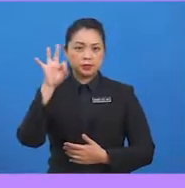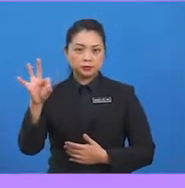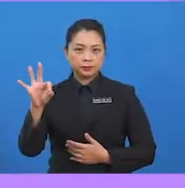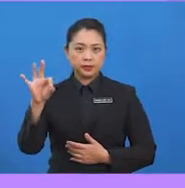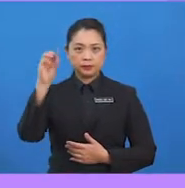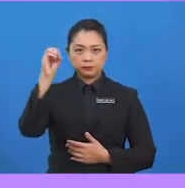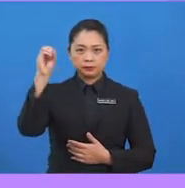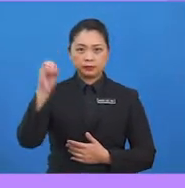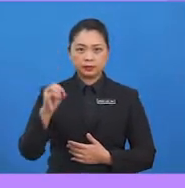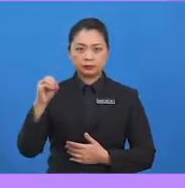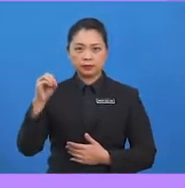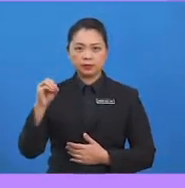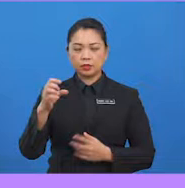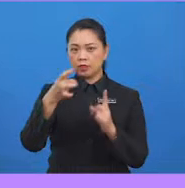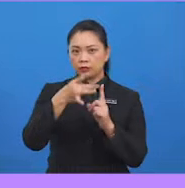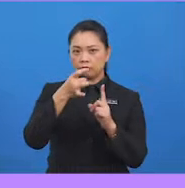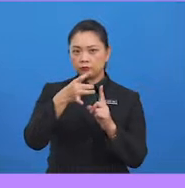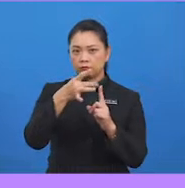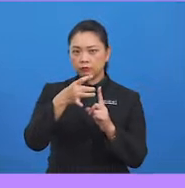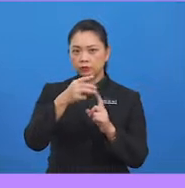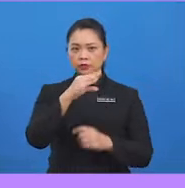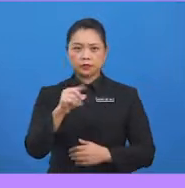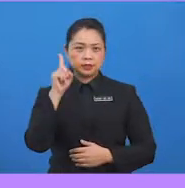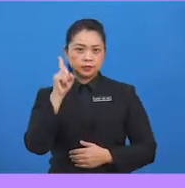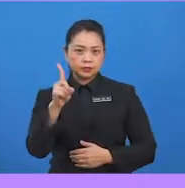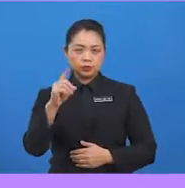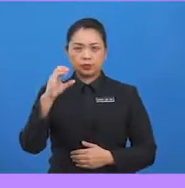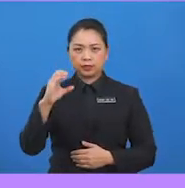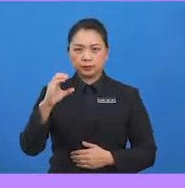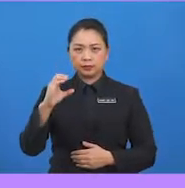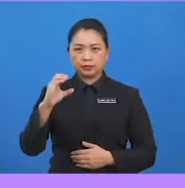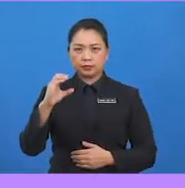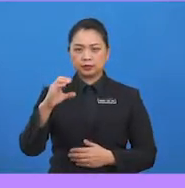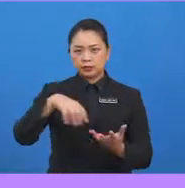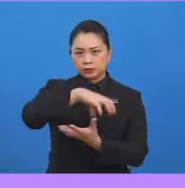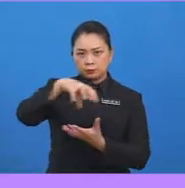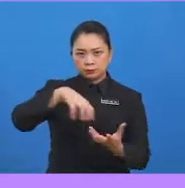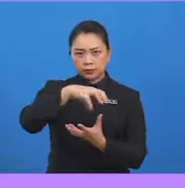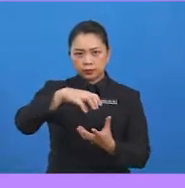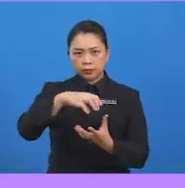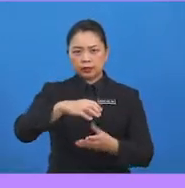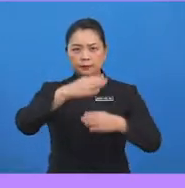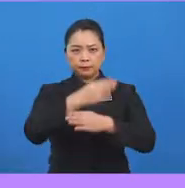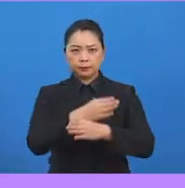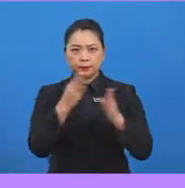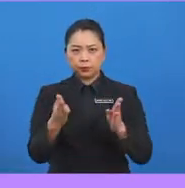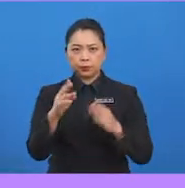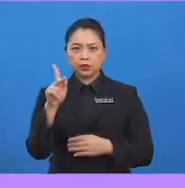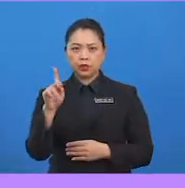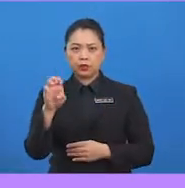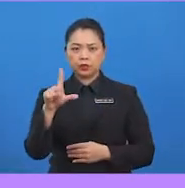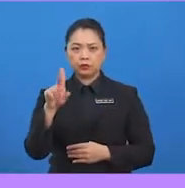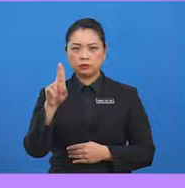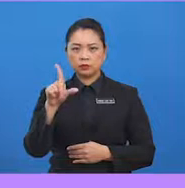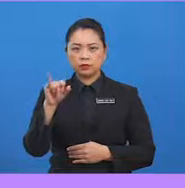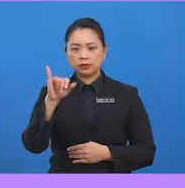99% logam besi dengan 1% karbon. Hasil campuran ini membentuk keluli yang